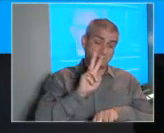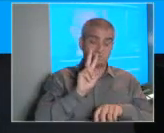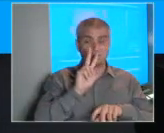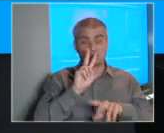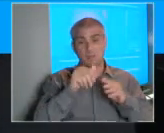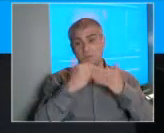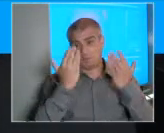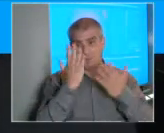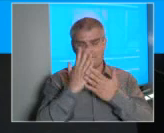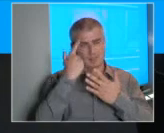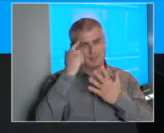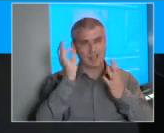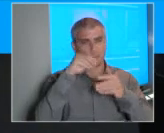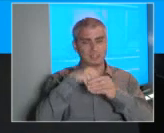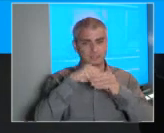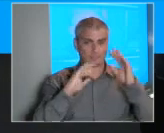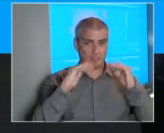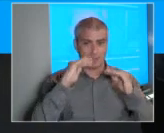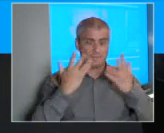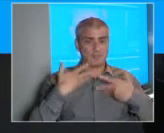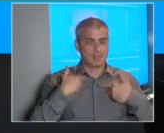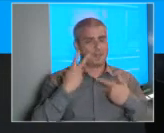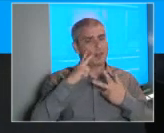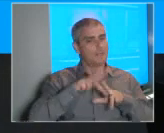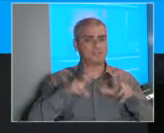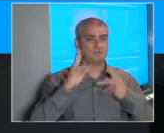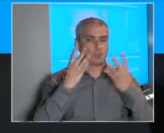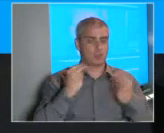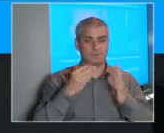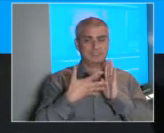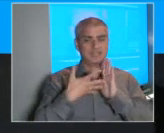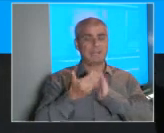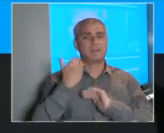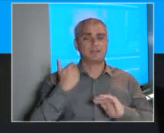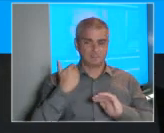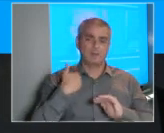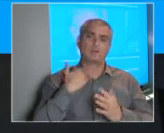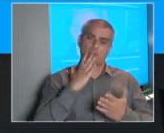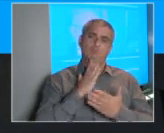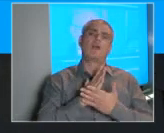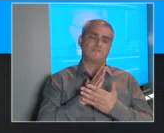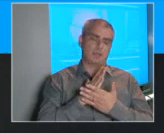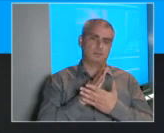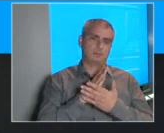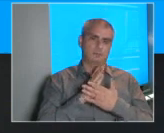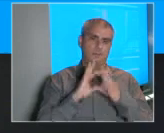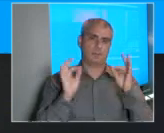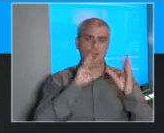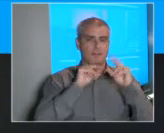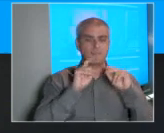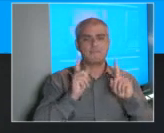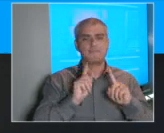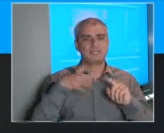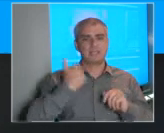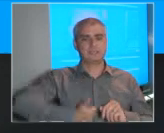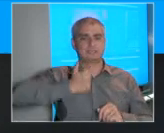שתיים בבוקר, כשנדע אחוזי הצבעה ונקבל קצת תמונה יותר טובה מאשר סקרים מקדימים, אנחנו כבר נתחיל לעסוק במי